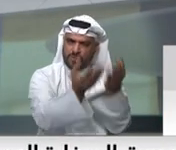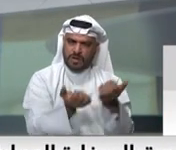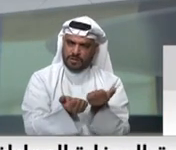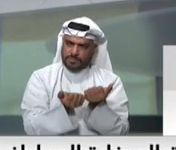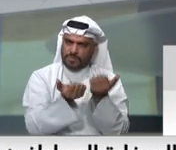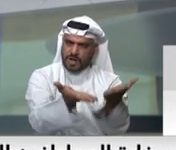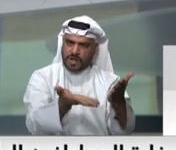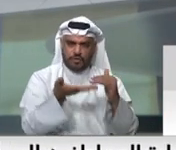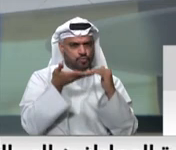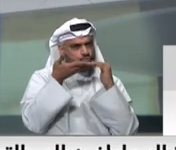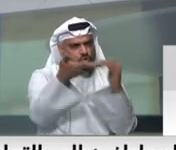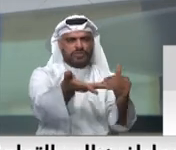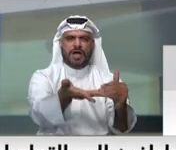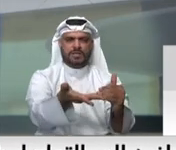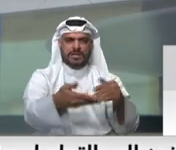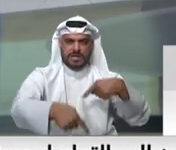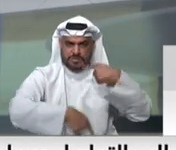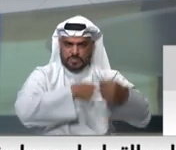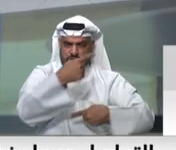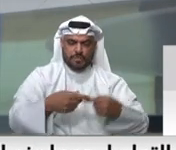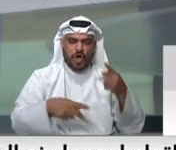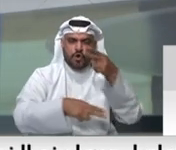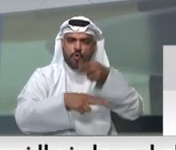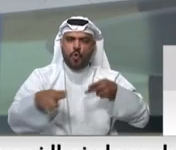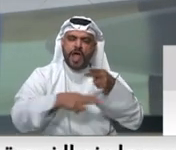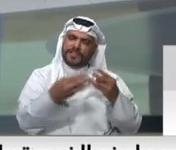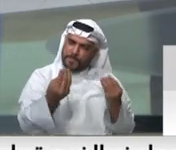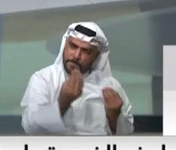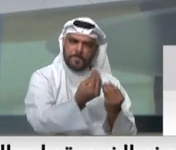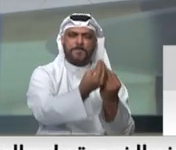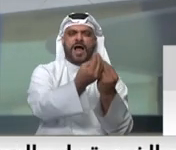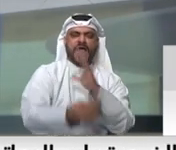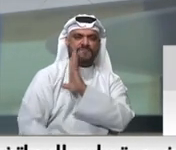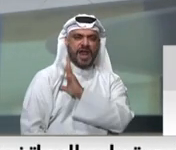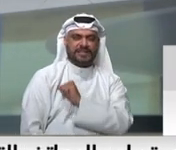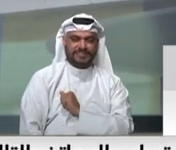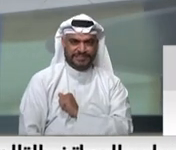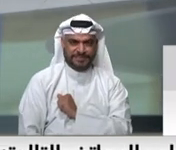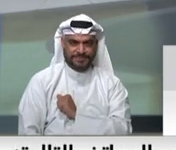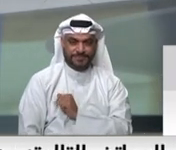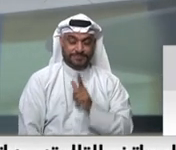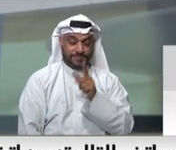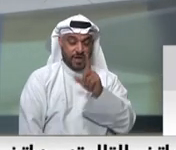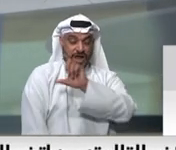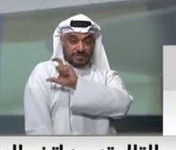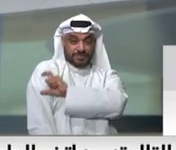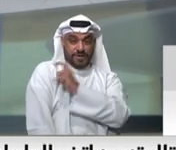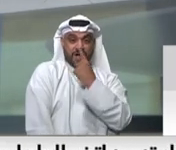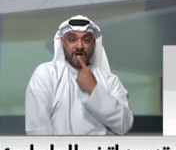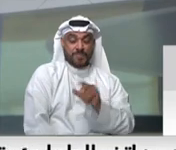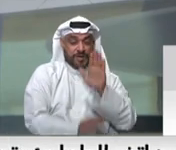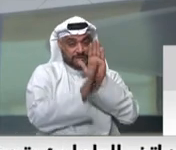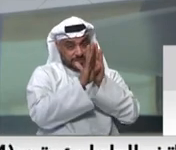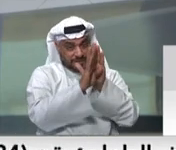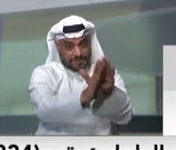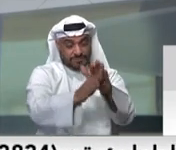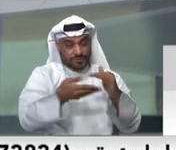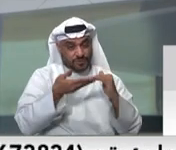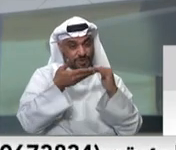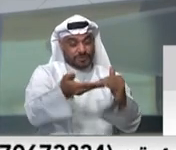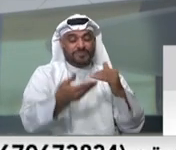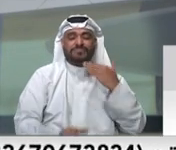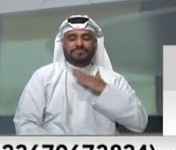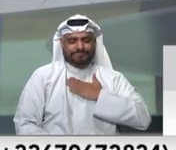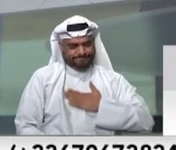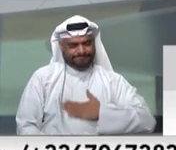العاجلة، وذلك ضمن حملة الكويت بجانبكم. وتأتي الحملة لمساعدة ودعم الشعب الفلسطيني للتخفيف من